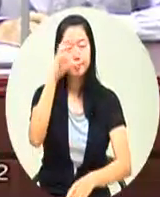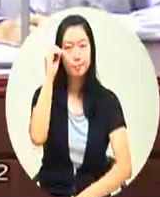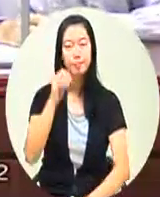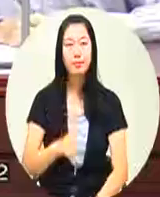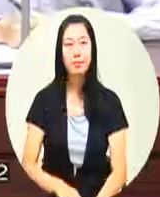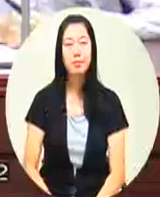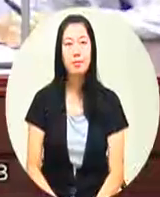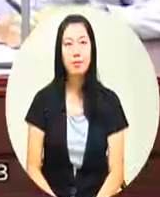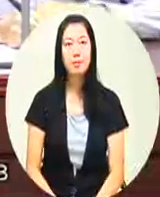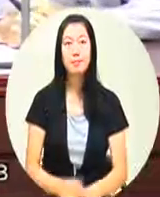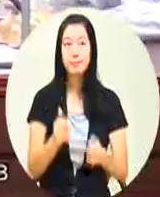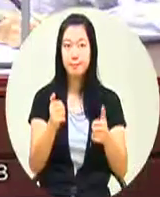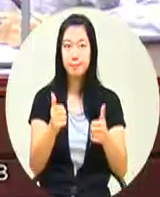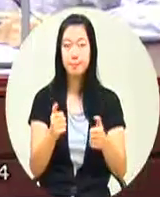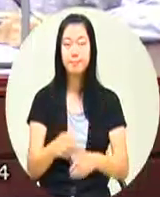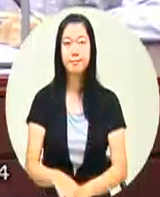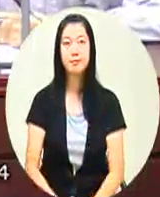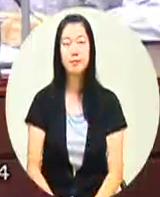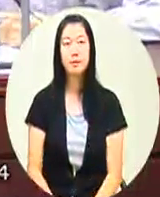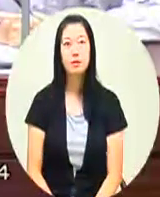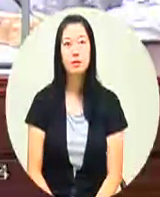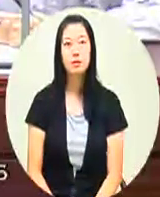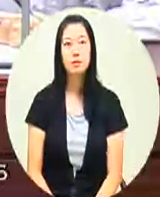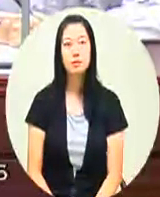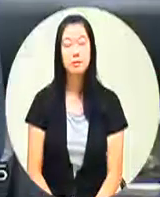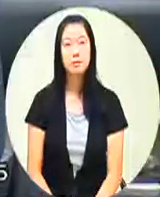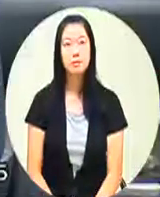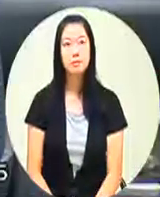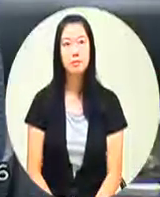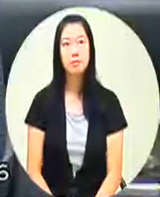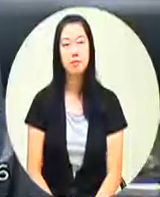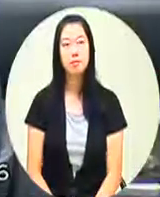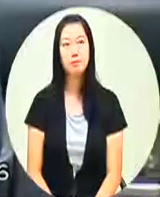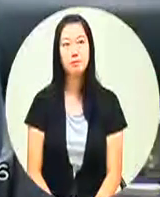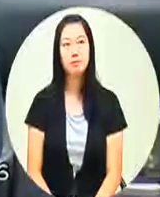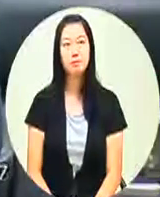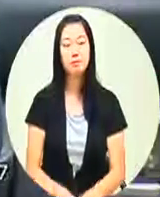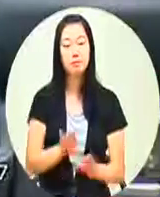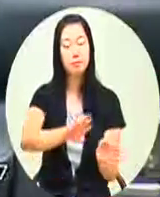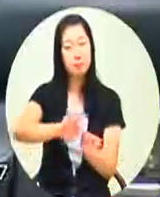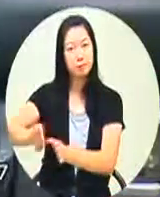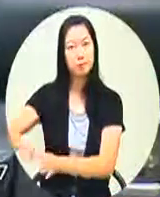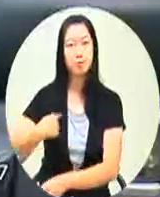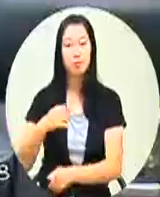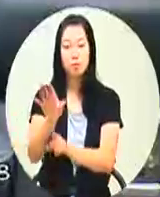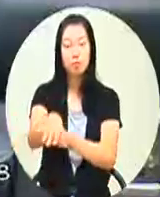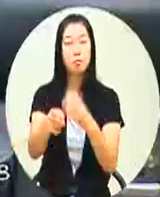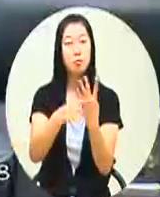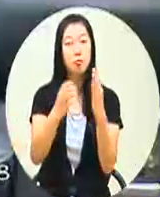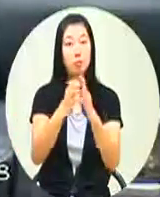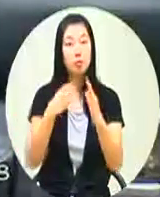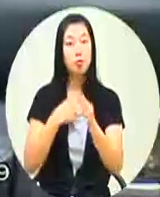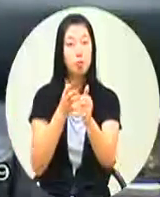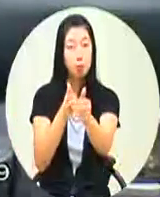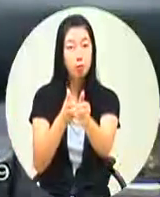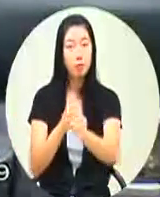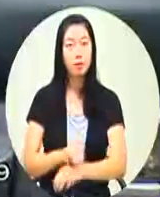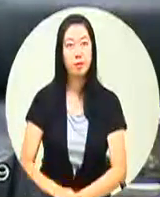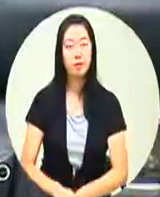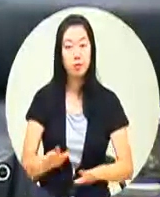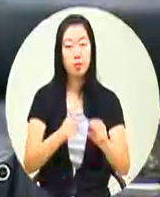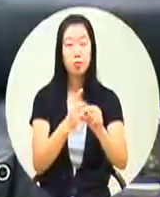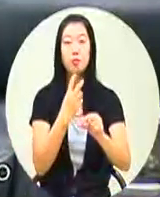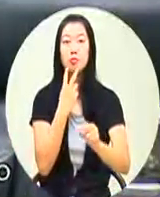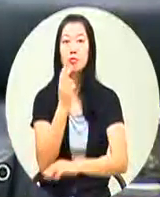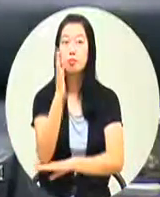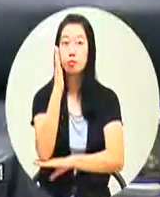我。 好， 谢谢局长，请坐。那再来我要问一下农业局，我们现在中央其实对于